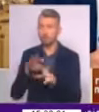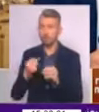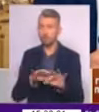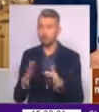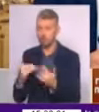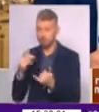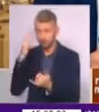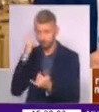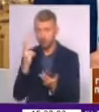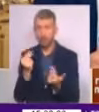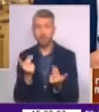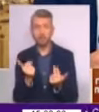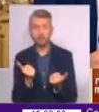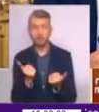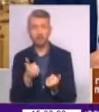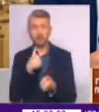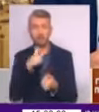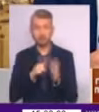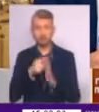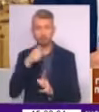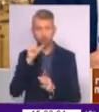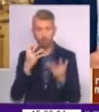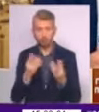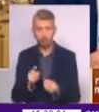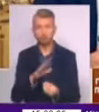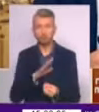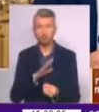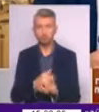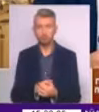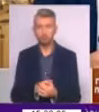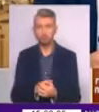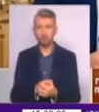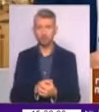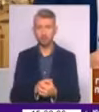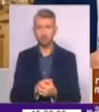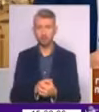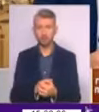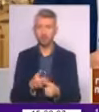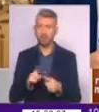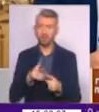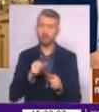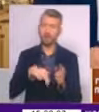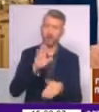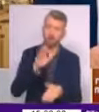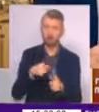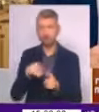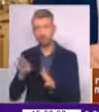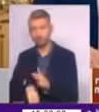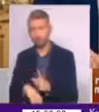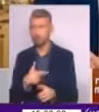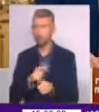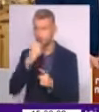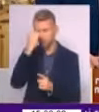кварталі, правильно? Так, події вчорашнього дня. Чи це на класі, чи це на гірці? Почули. Дуже дякуємо. Ну, це у нас,